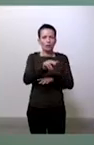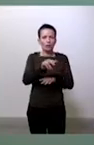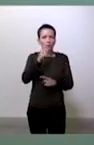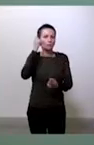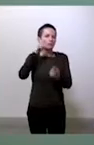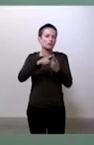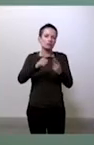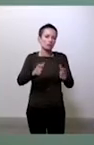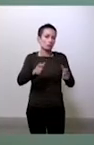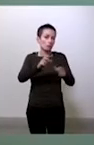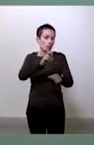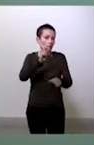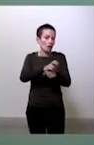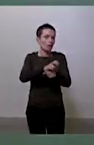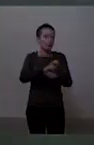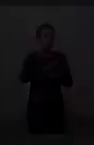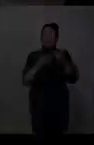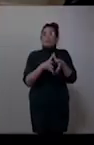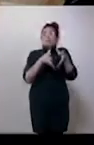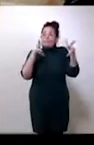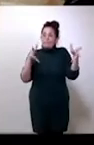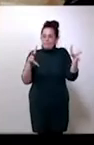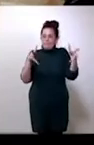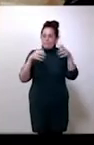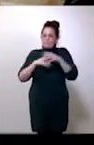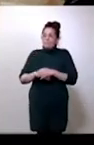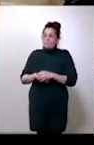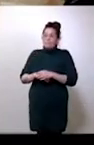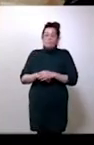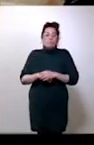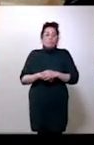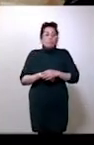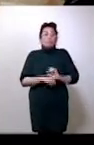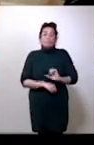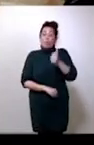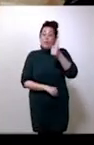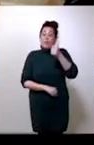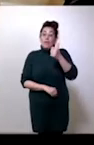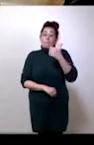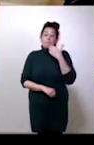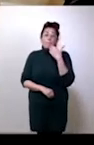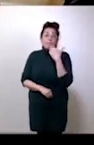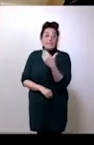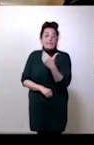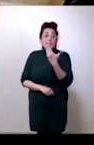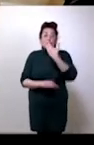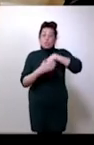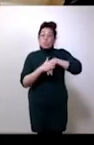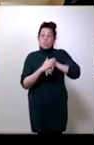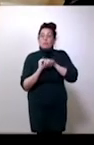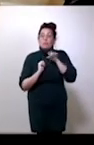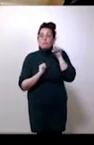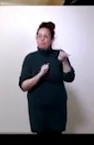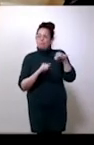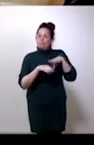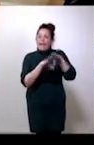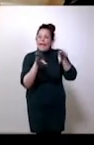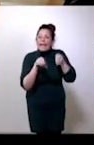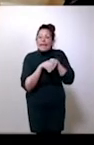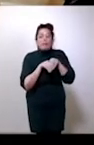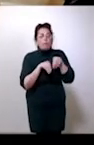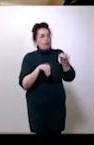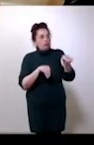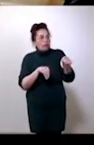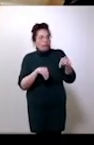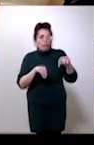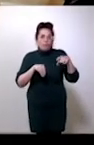garder ce bâtiment qui sera peut-être affecté à autre chose. Je tiens à remercier les équipes de l'Office de tourisme qui ont maintenu